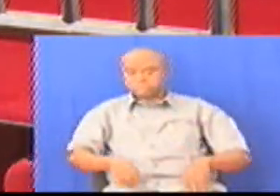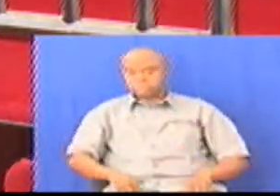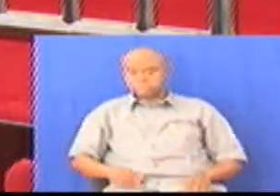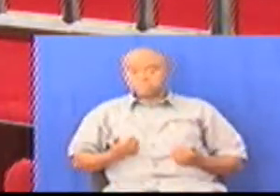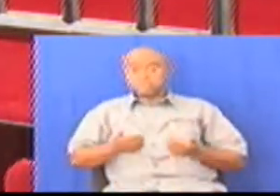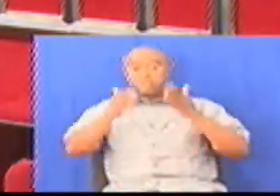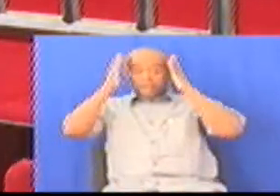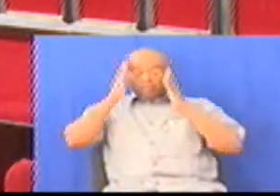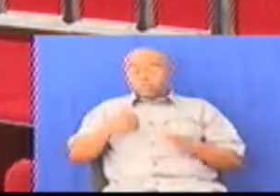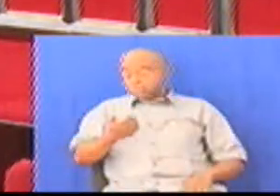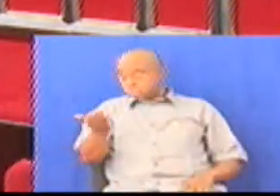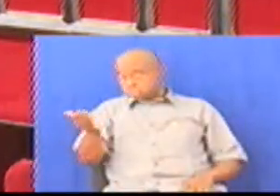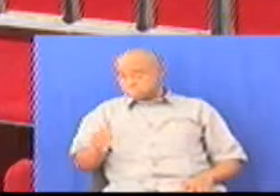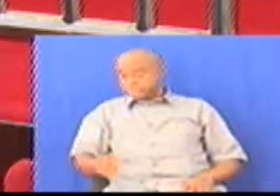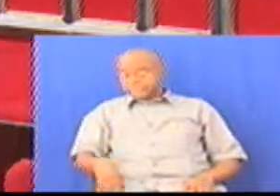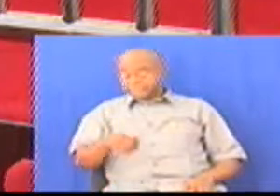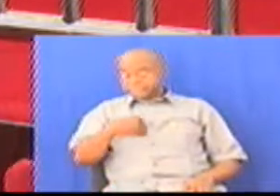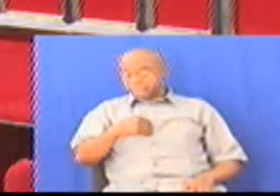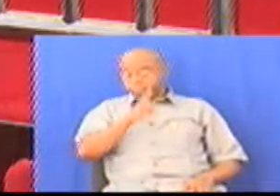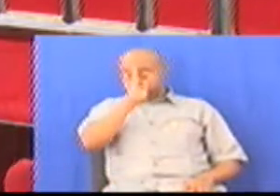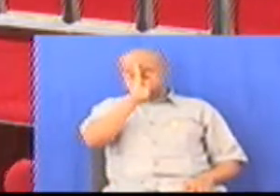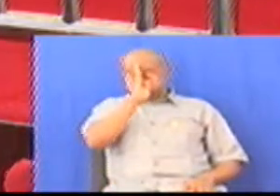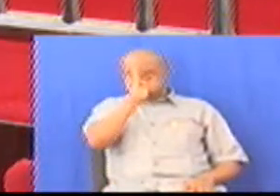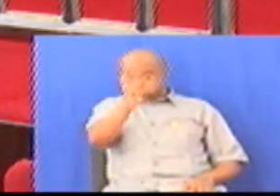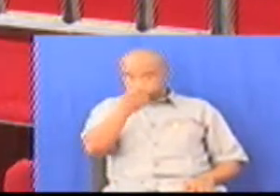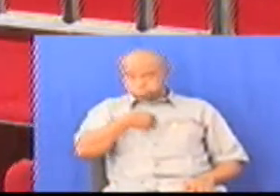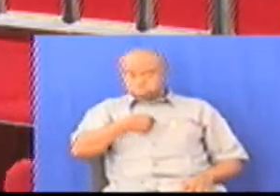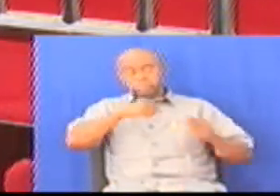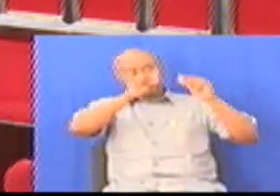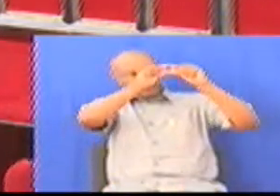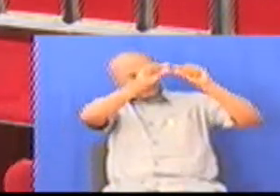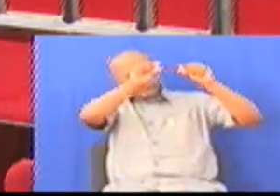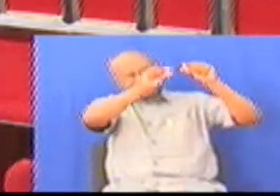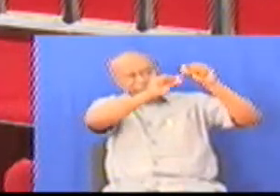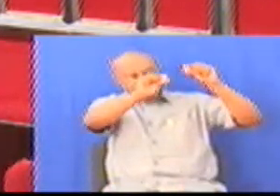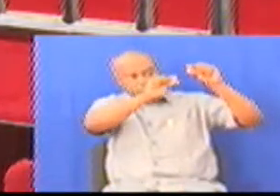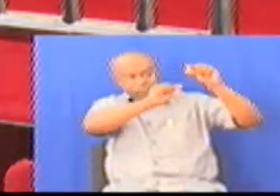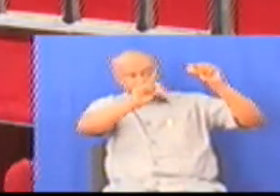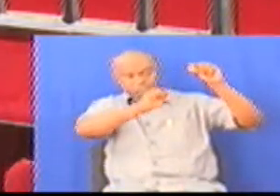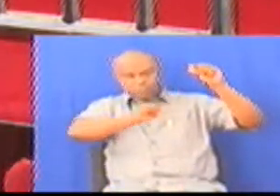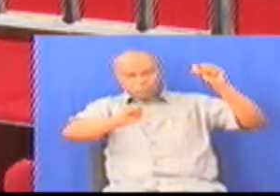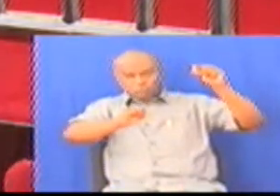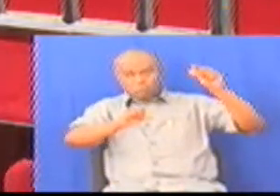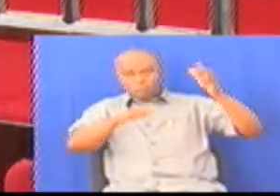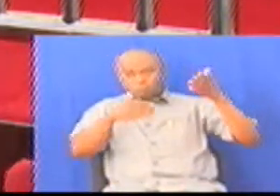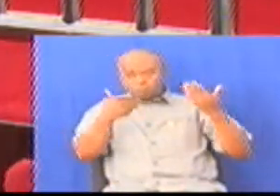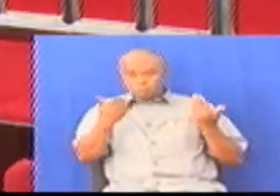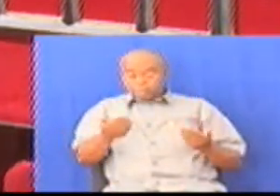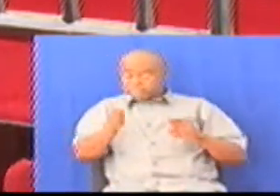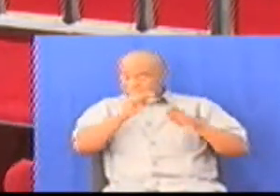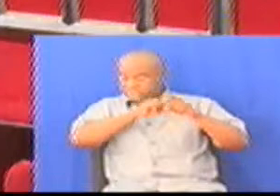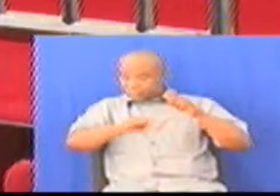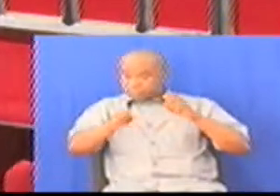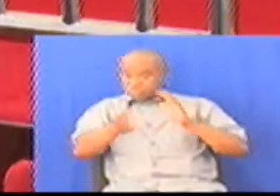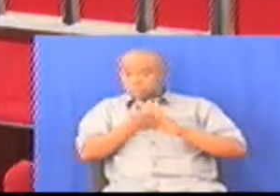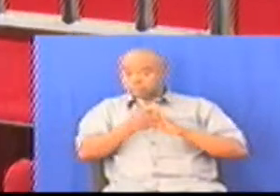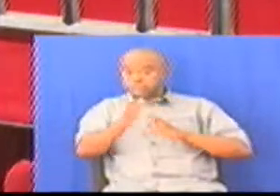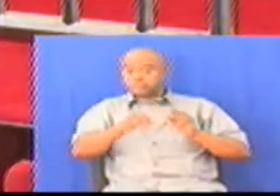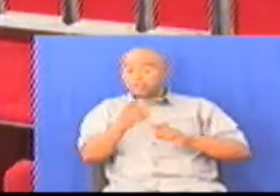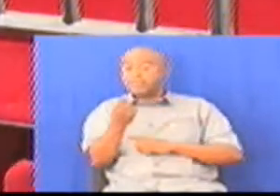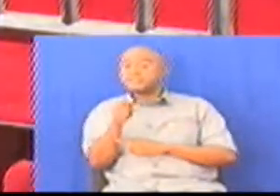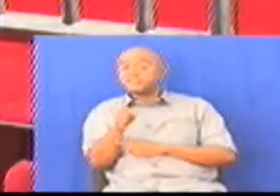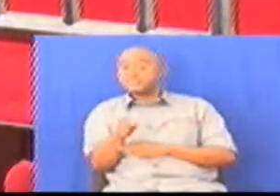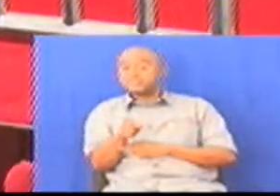Speaker, moja kwa moja nitakwenda kwenye vifungu, ambacho nitaanza na kifungu cha ukatasaji fedha anti-money